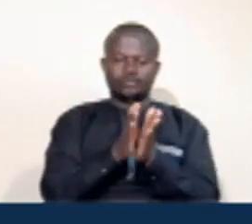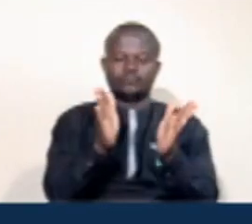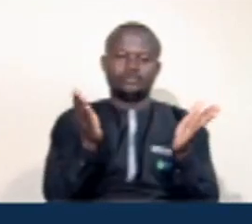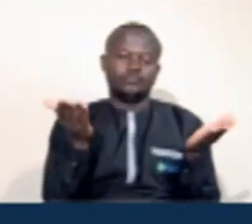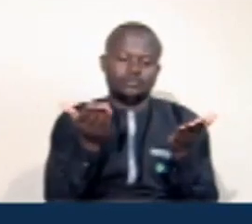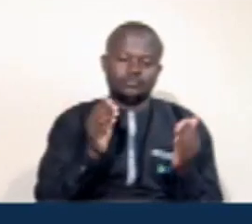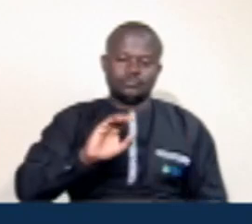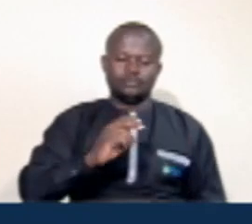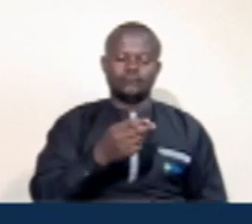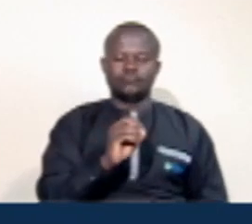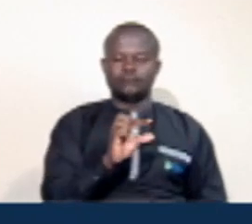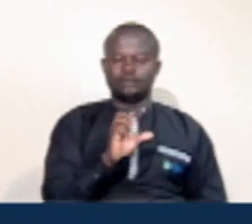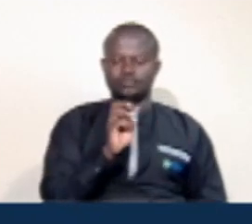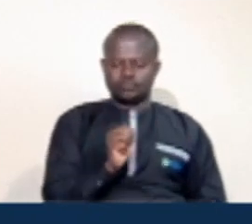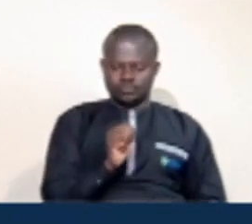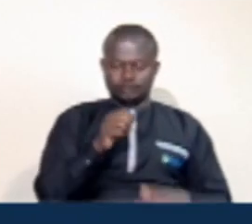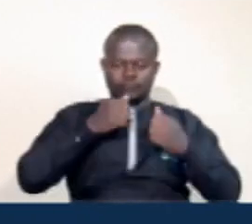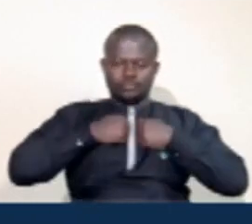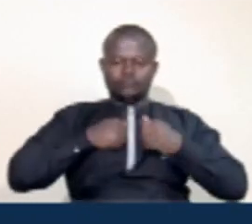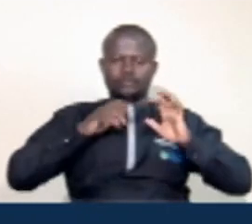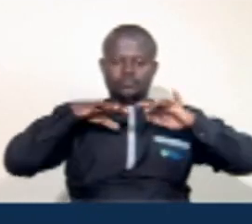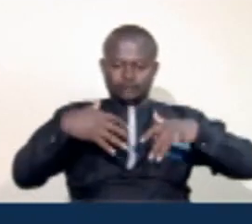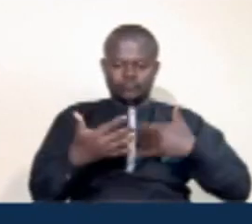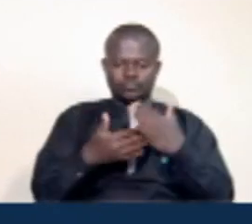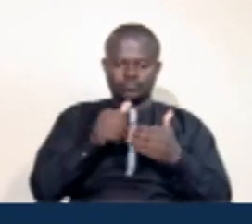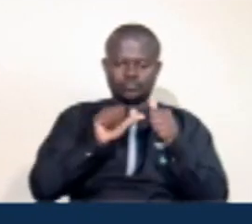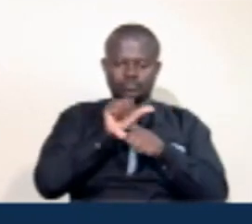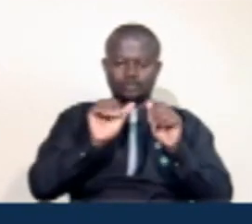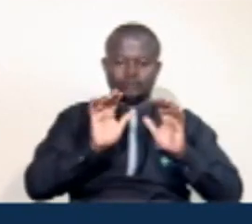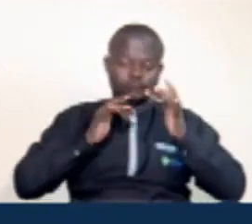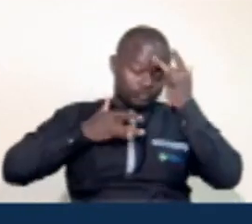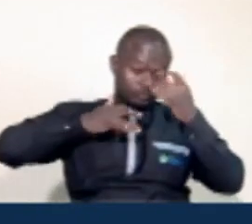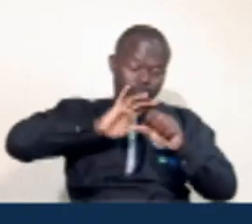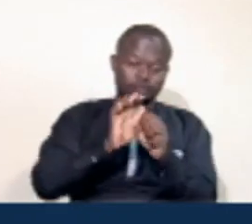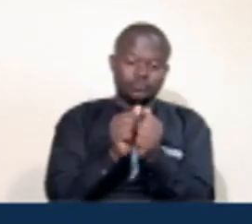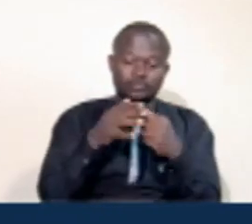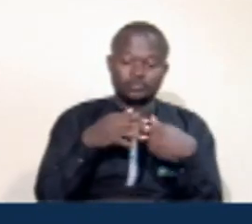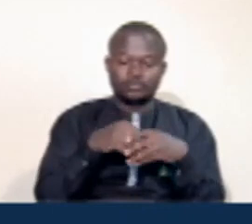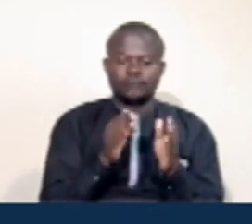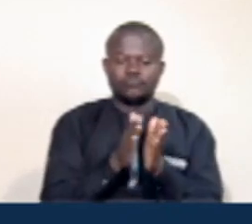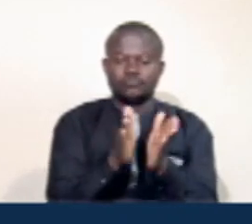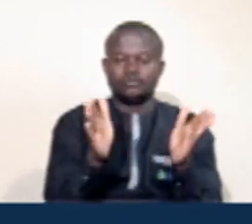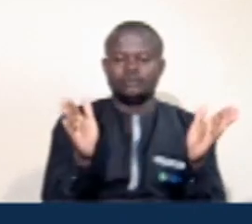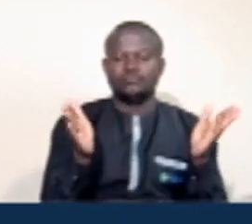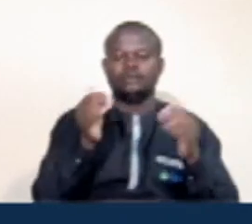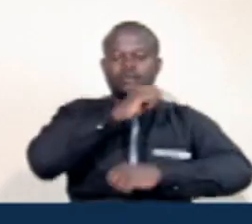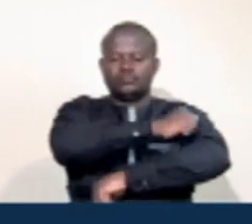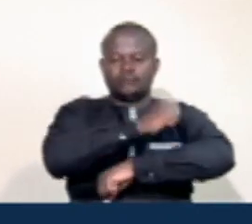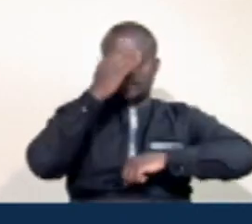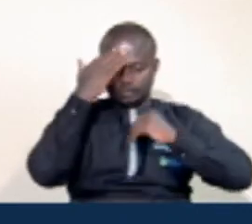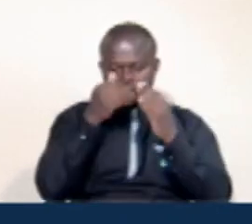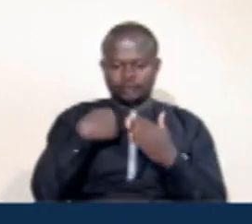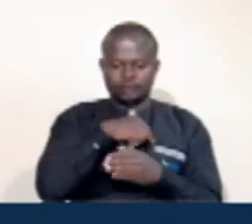ese cogam igiye kuba u Rwanda ruhagaze rute mu bijyanye no kwirinda COVID-19 muri rusange aba banyeshuri kubera